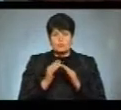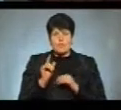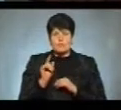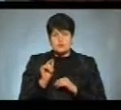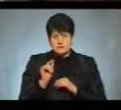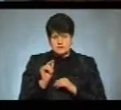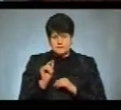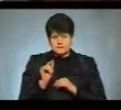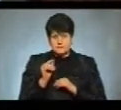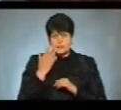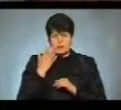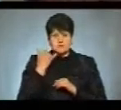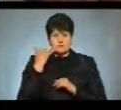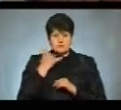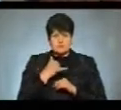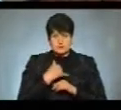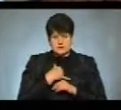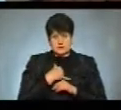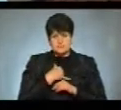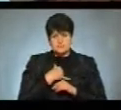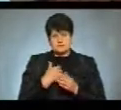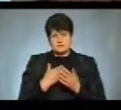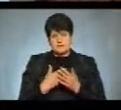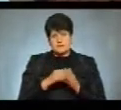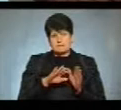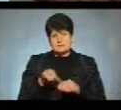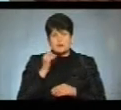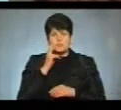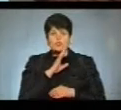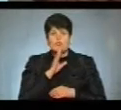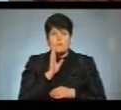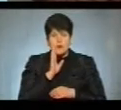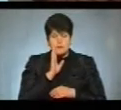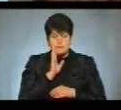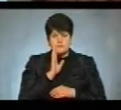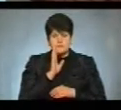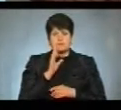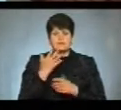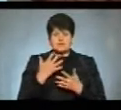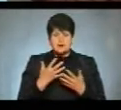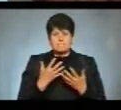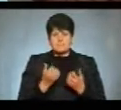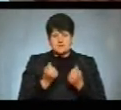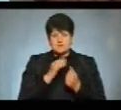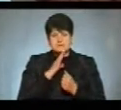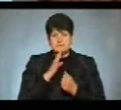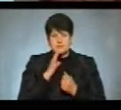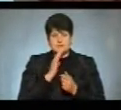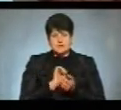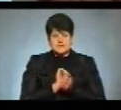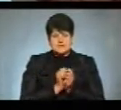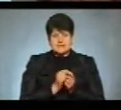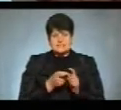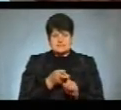понеділок, коли мені зателефонувала десь після обіду мама. І ми підтримували з мамою тісний